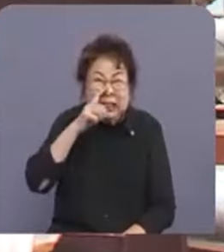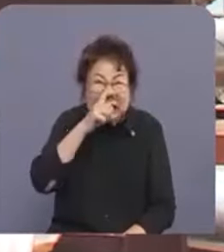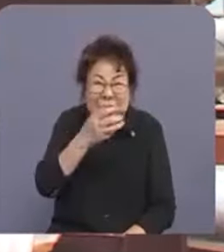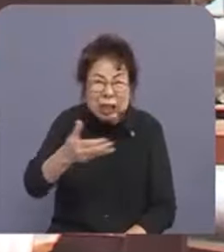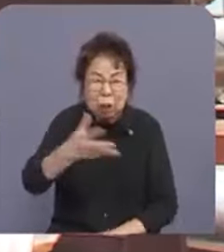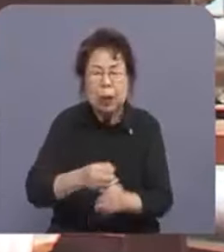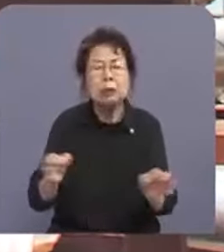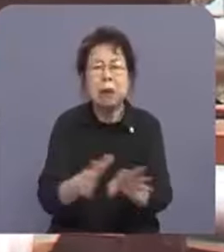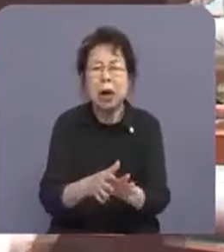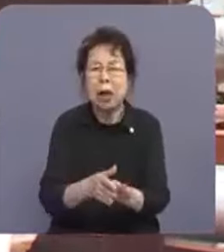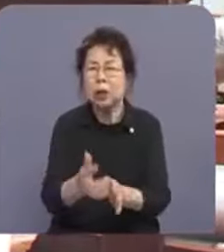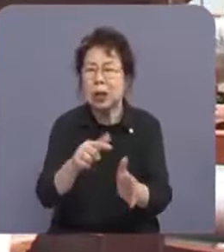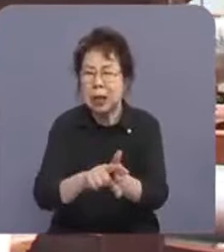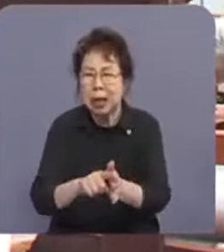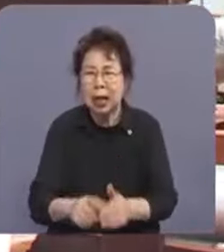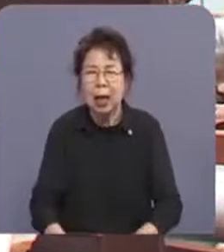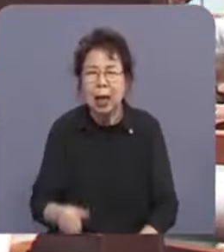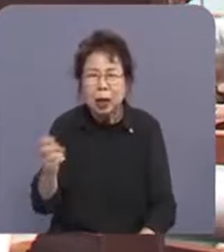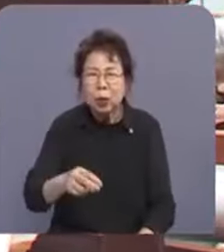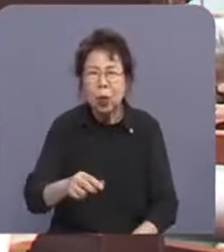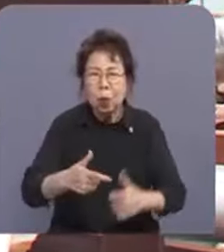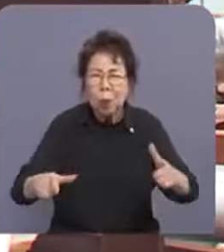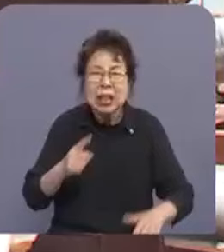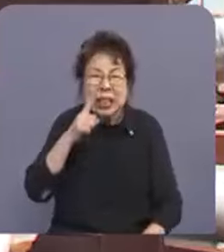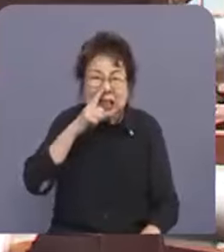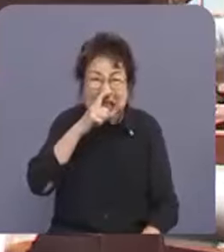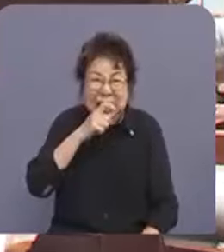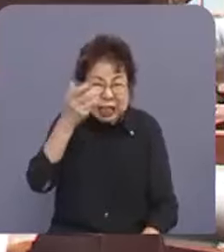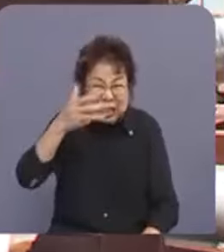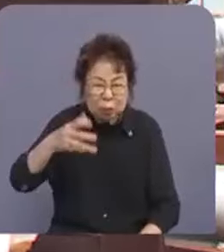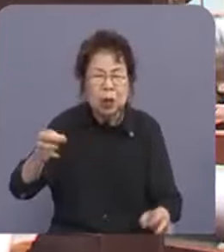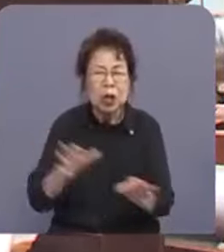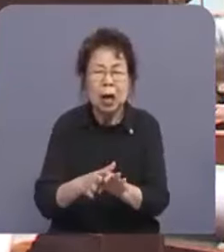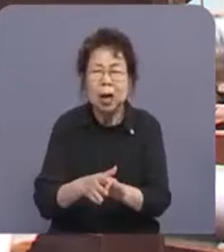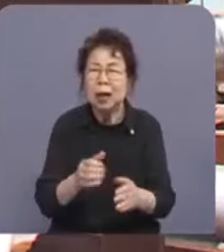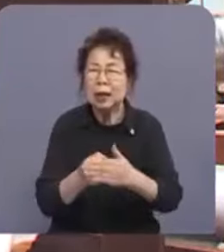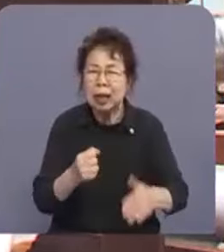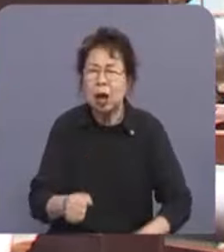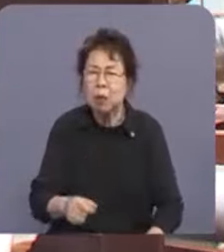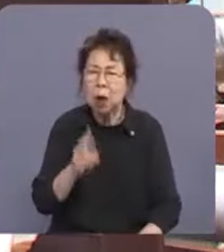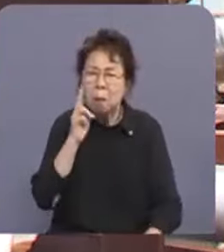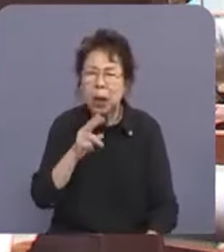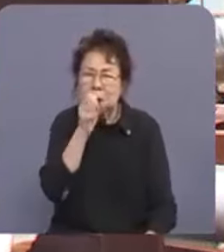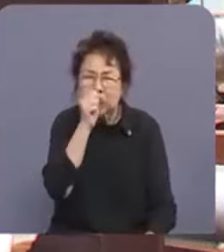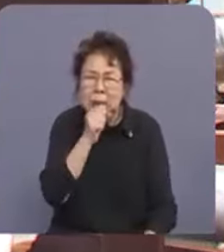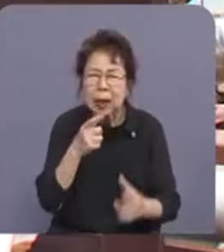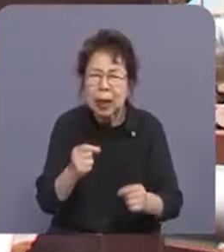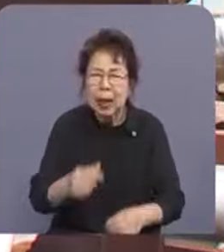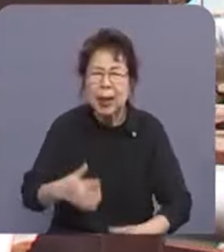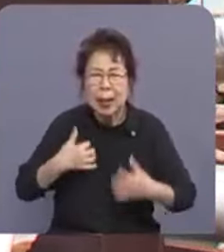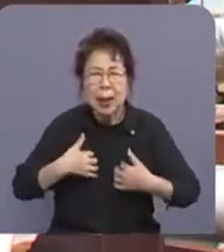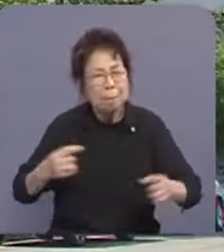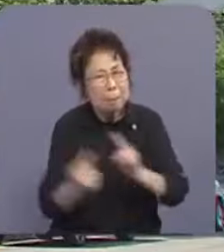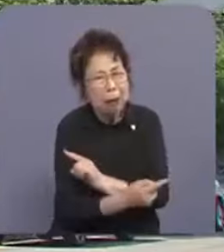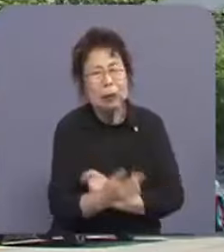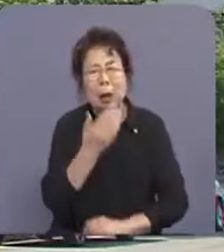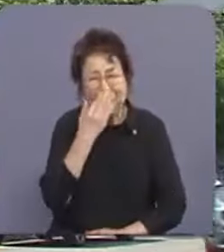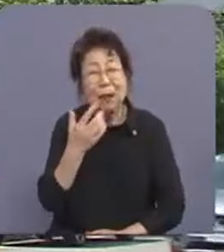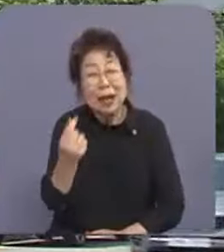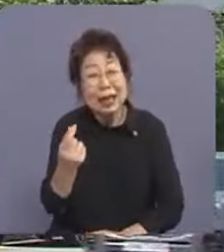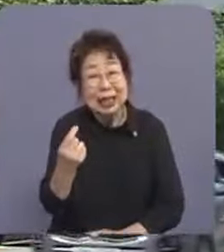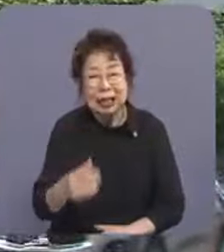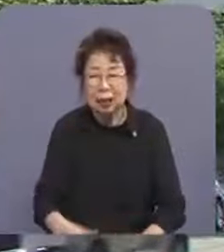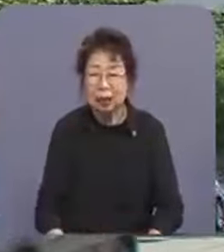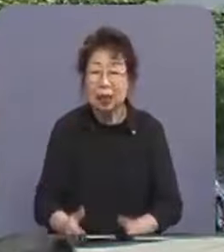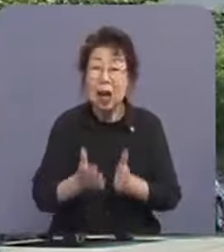도전에 직면하고 있습니다 그래 원천적으로 소만을 제거하기 때문에에 말하자면 게임 체인저가 될 수도 있다고 저는 판단을 하고 있습니다이